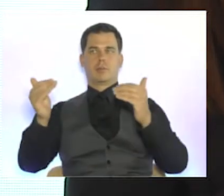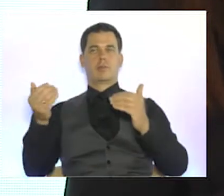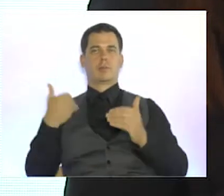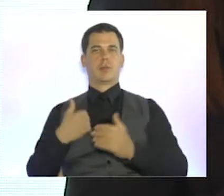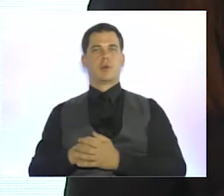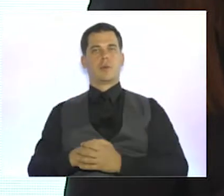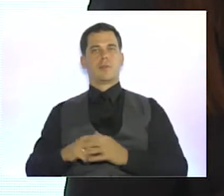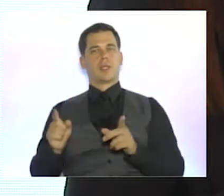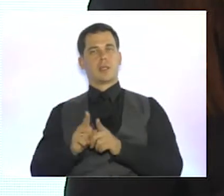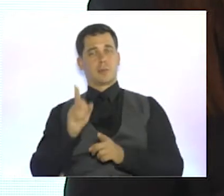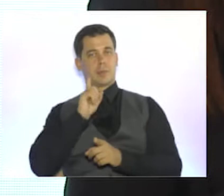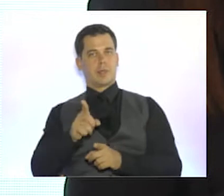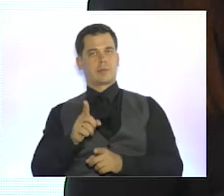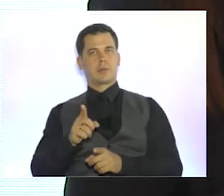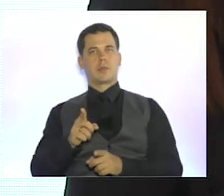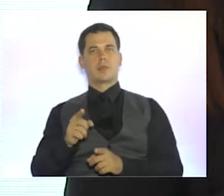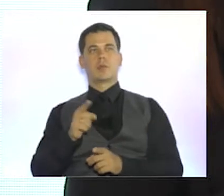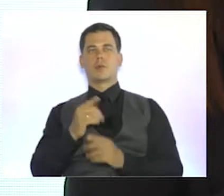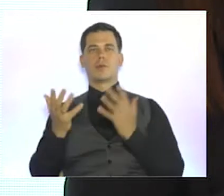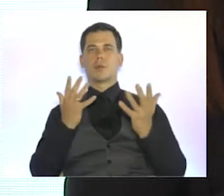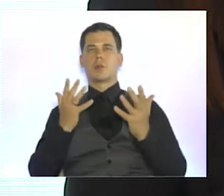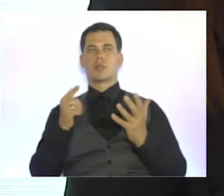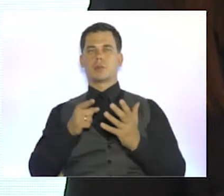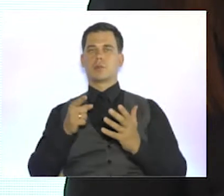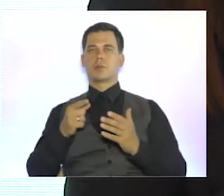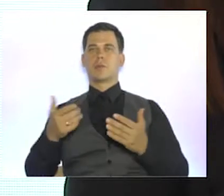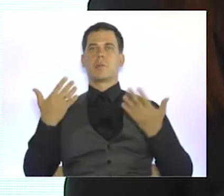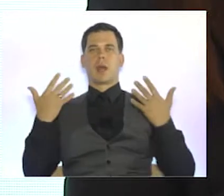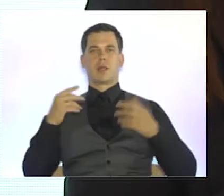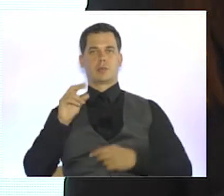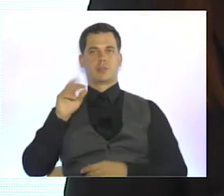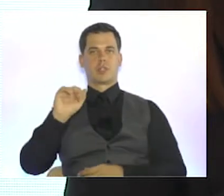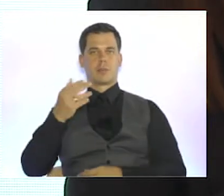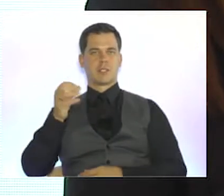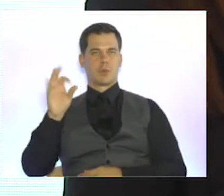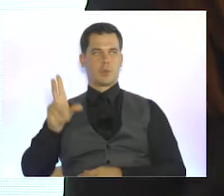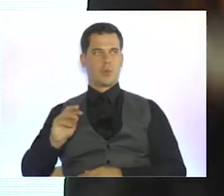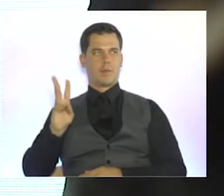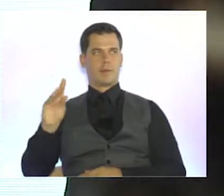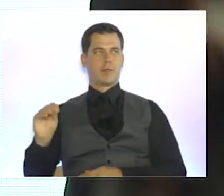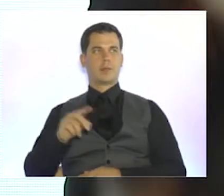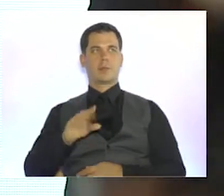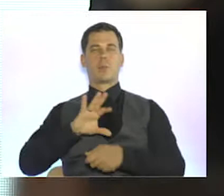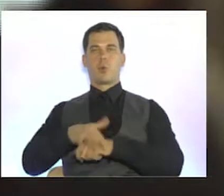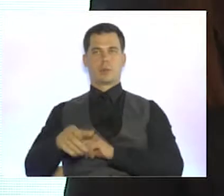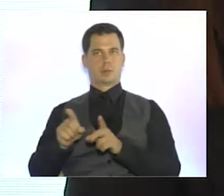edukacji. Natomiast rolą parków przemysłowych, Płockiego również, jest